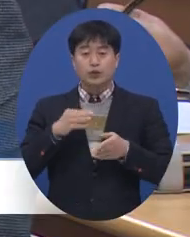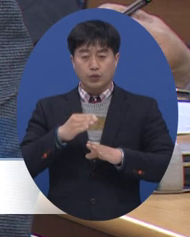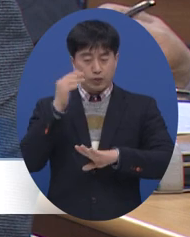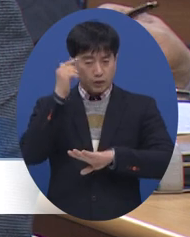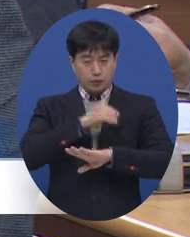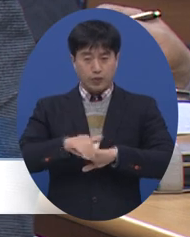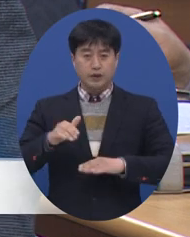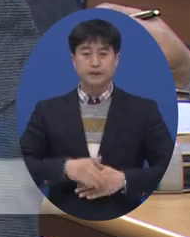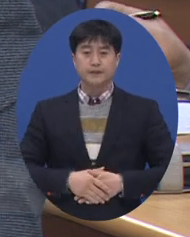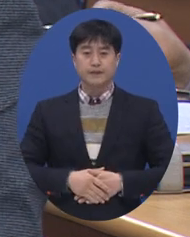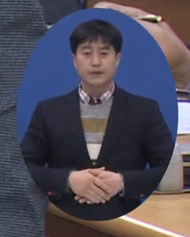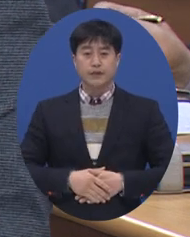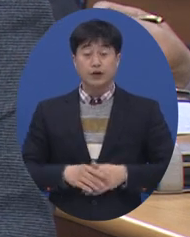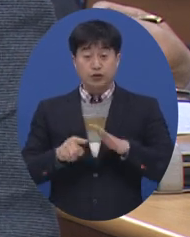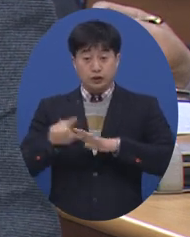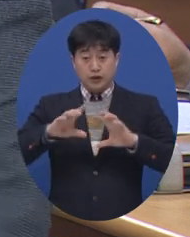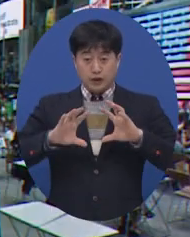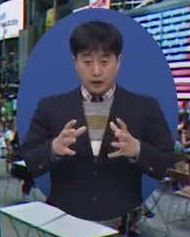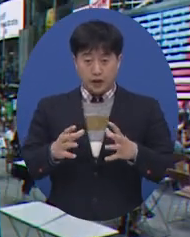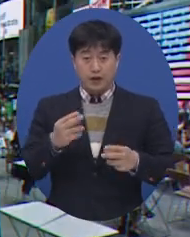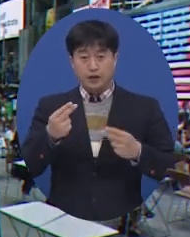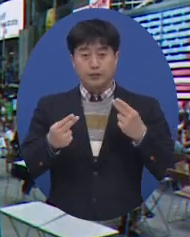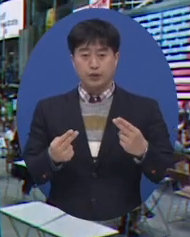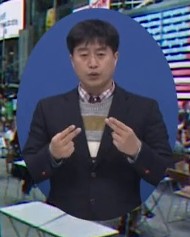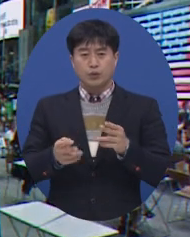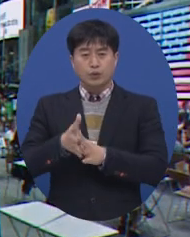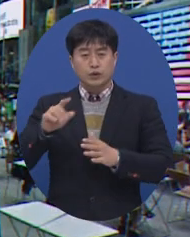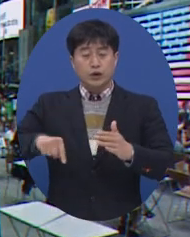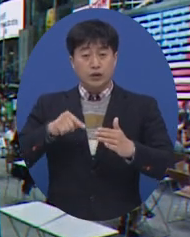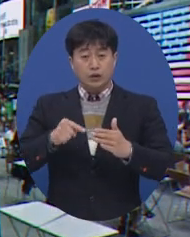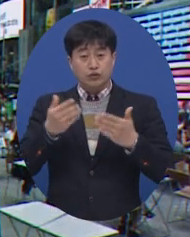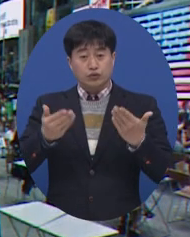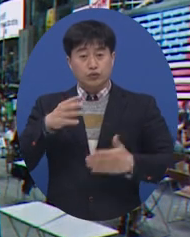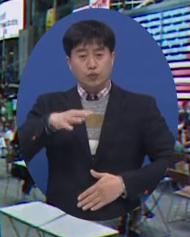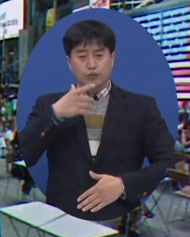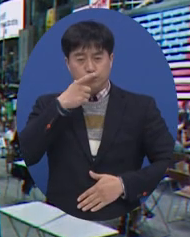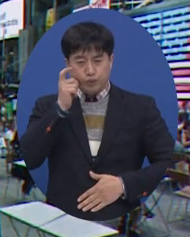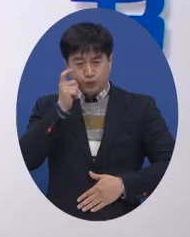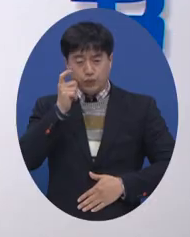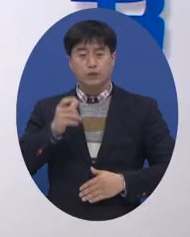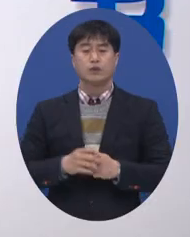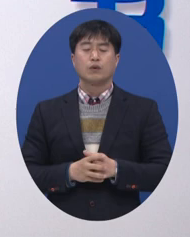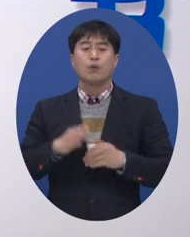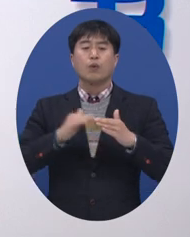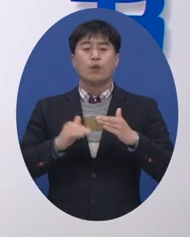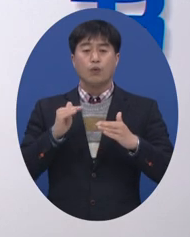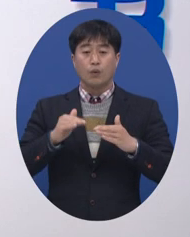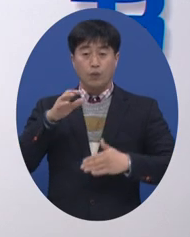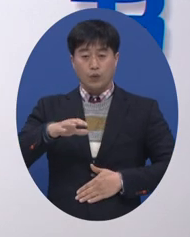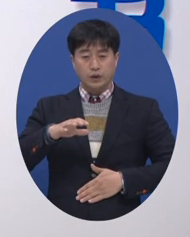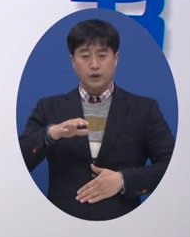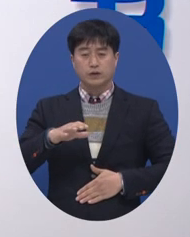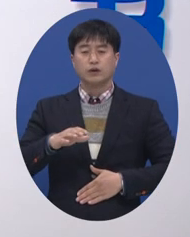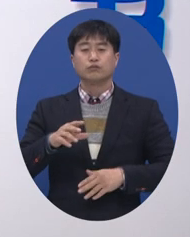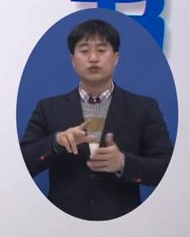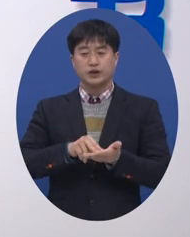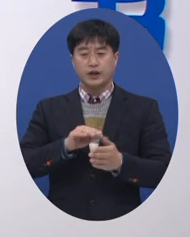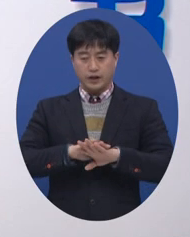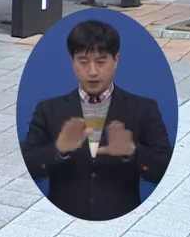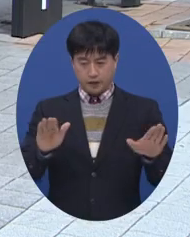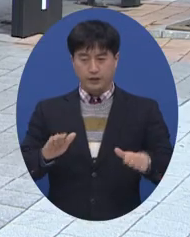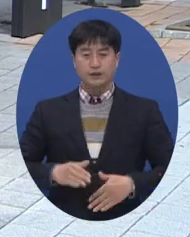계획입니다 선진국과 견주어 봐도 도심 속 실 공간이 크게 부족한 만큼 공공에서 나서 이 문제를 해결하겠다는